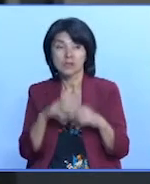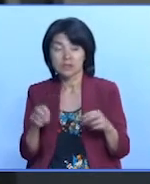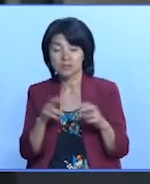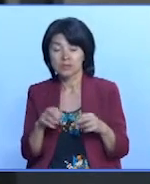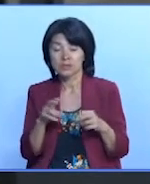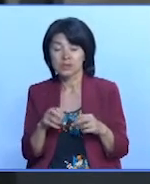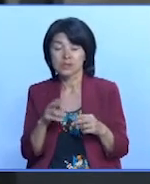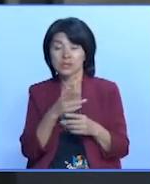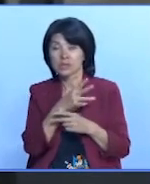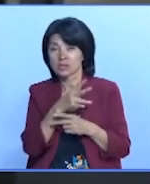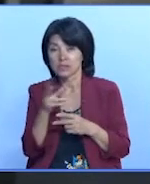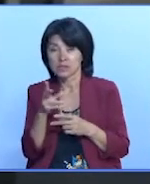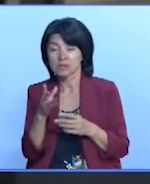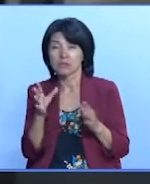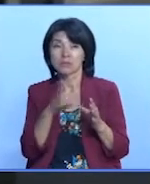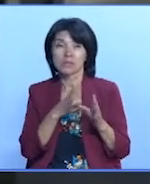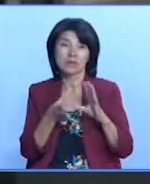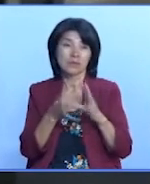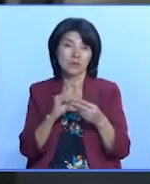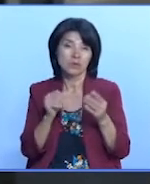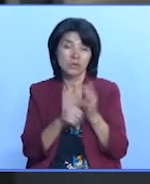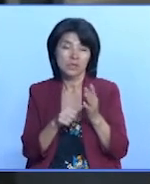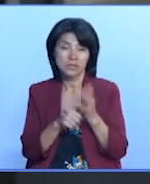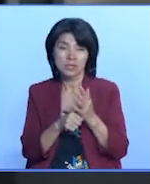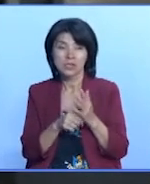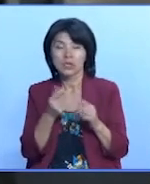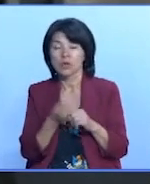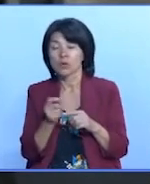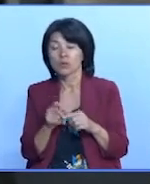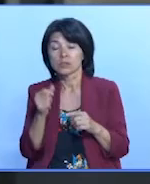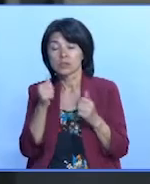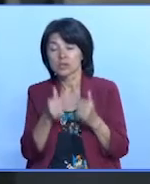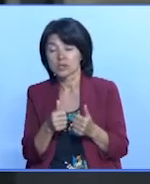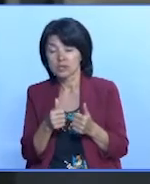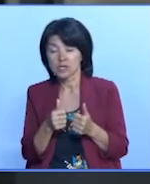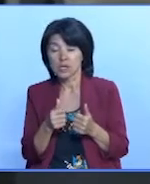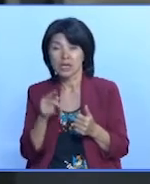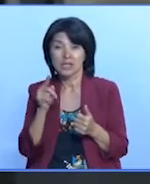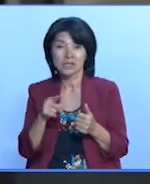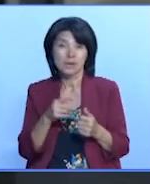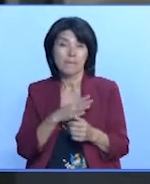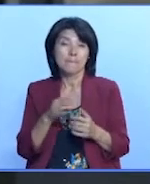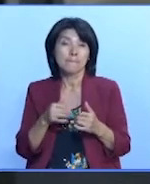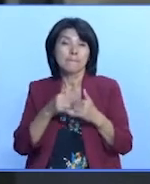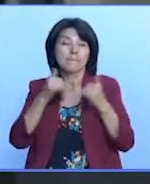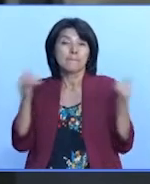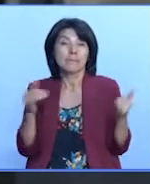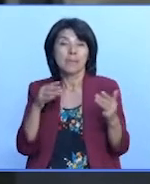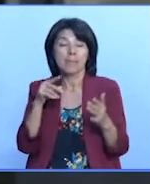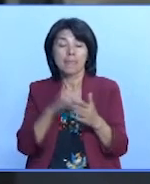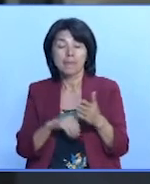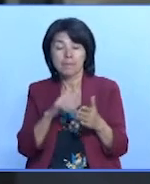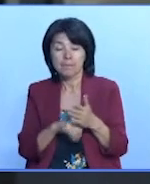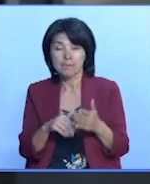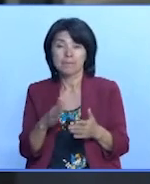данные видеоролики, а их всего было 6, все видеоролики очень хорошие. Они раскрыли суть, они раскрыли